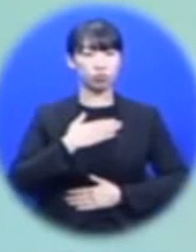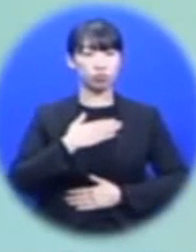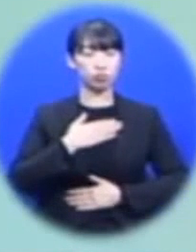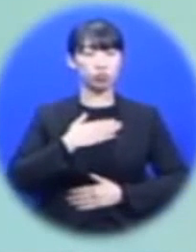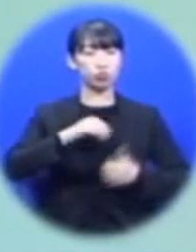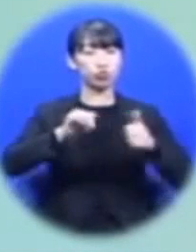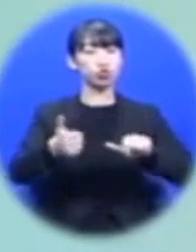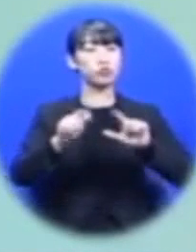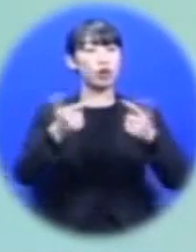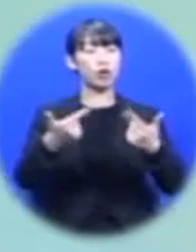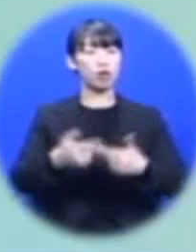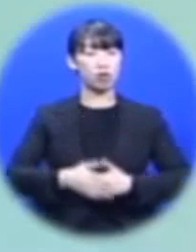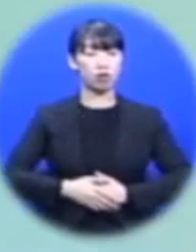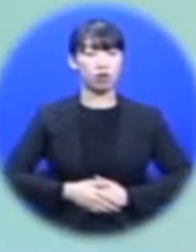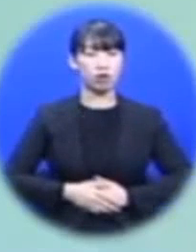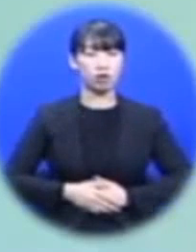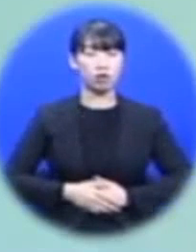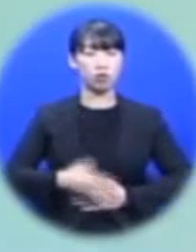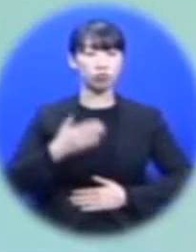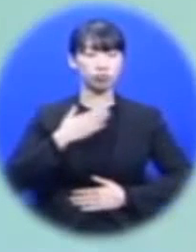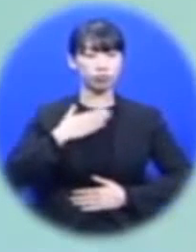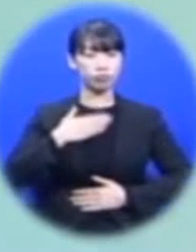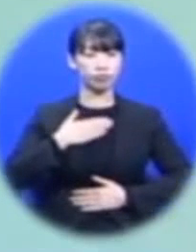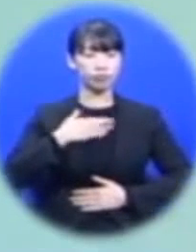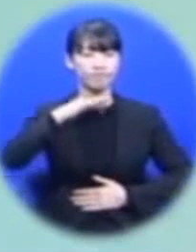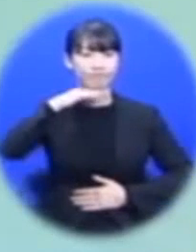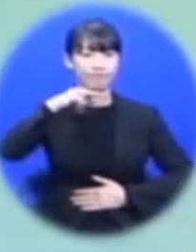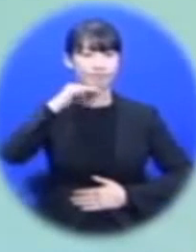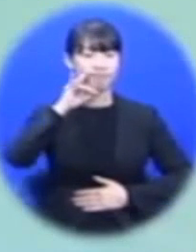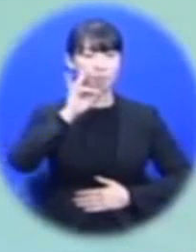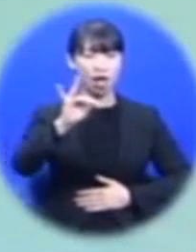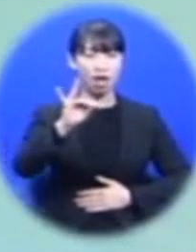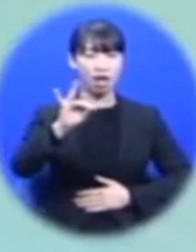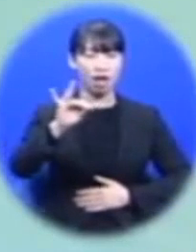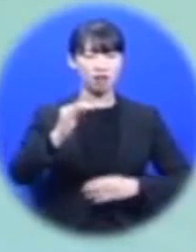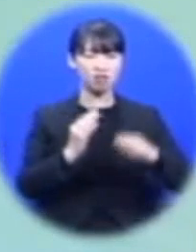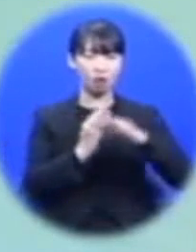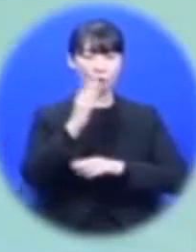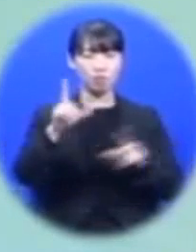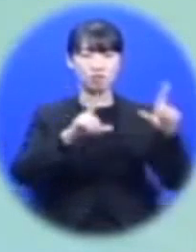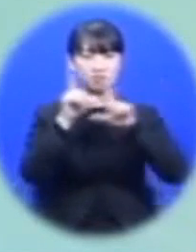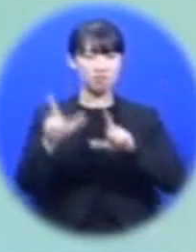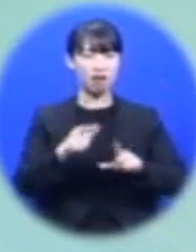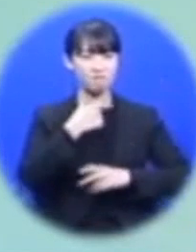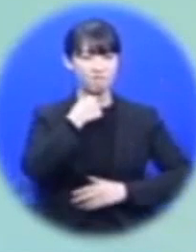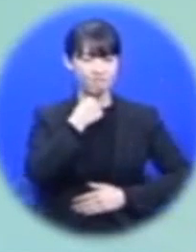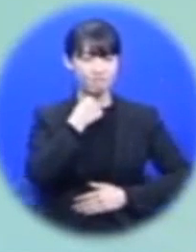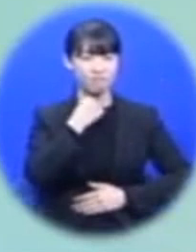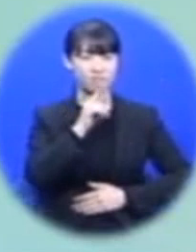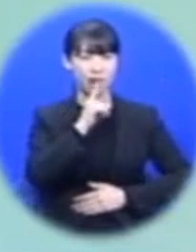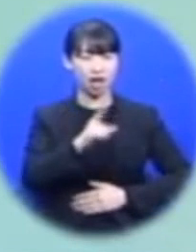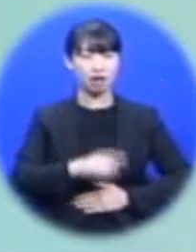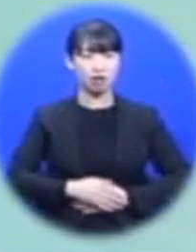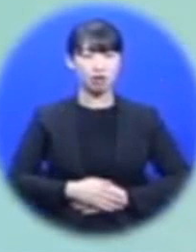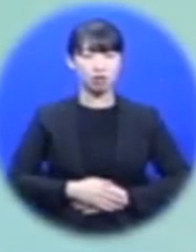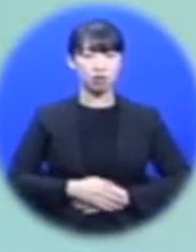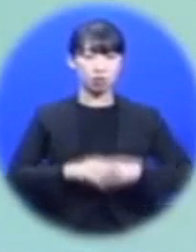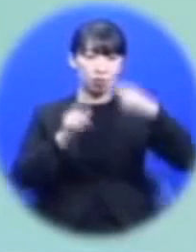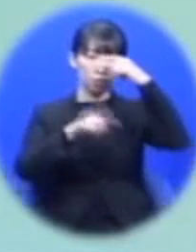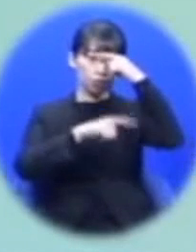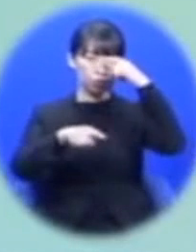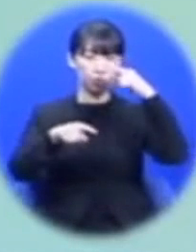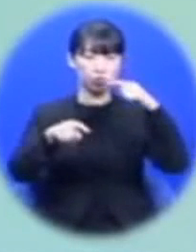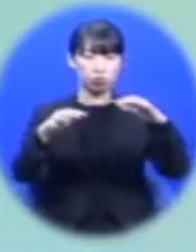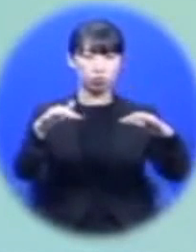죽지 않습니다 나는 세도 더 넘게 살 겁니다 이래서 교인들이 그냥 다